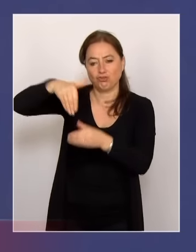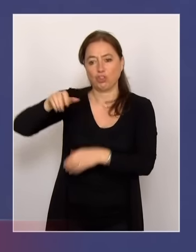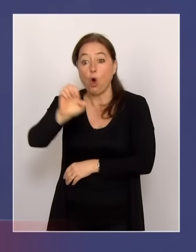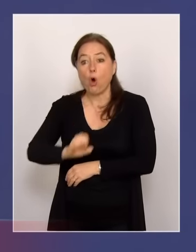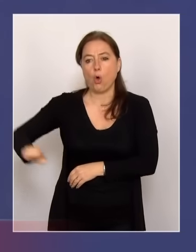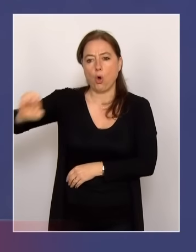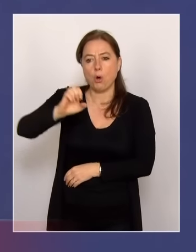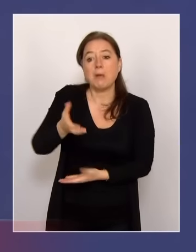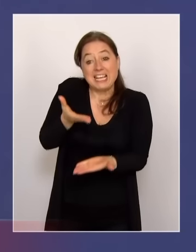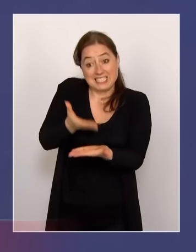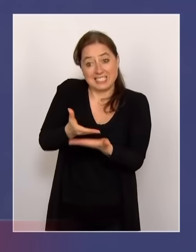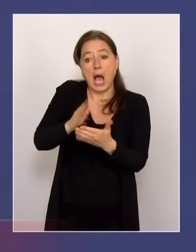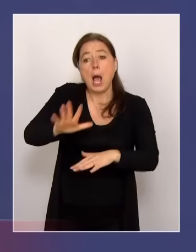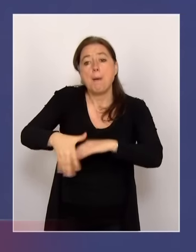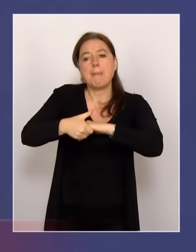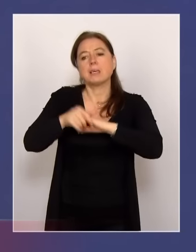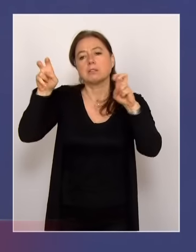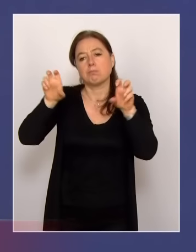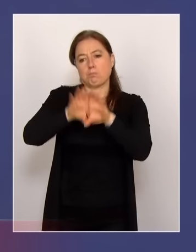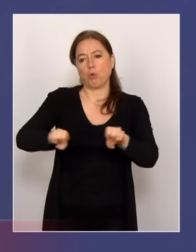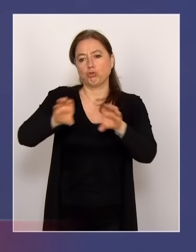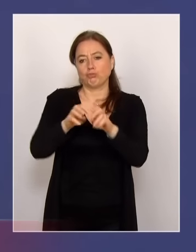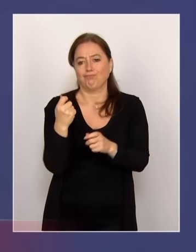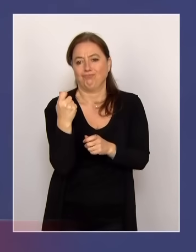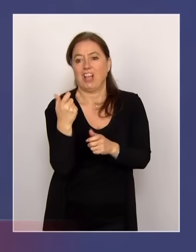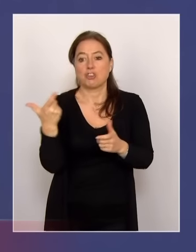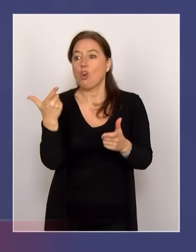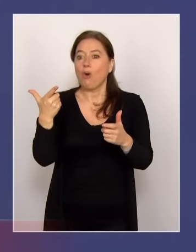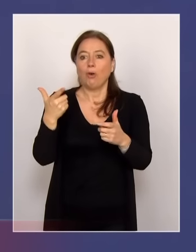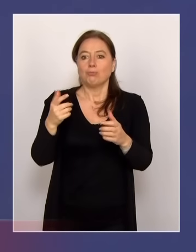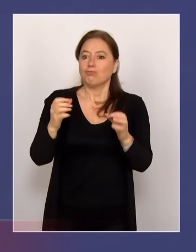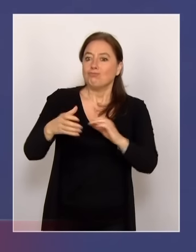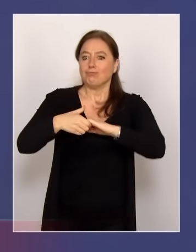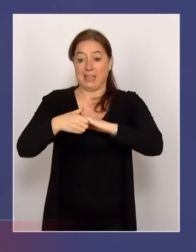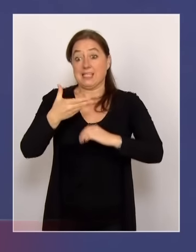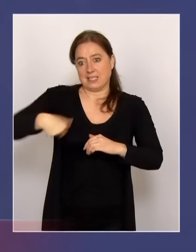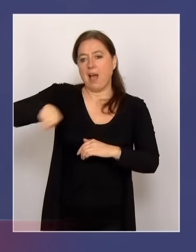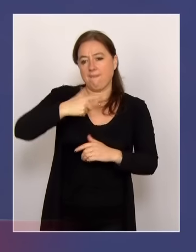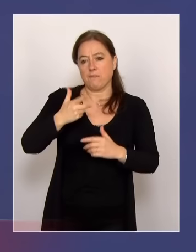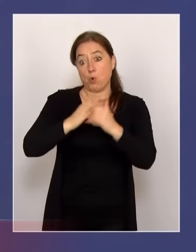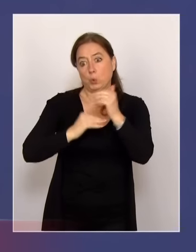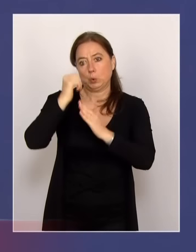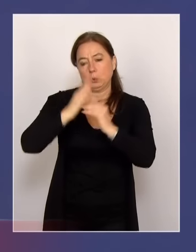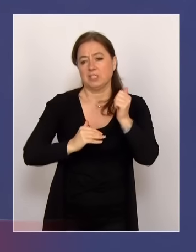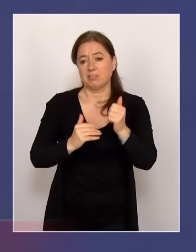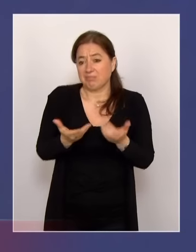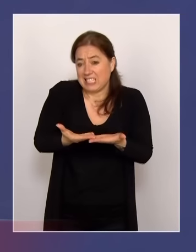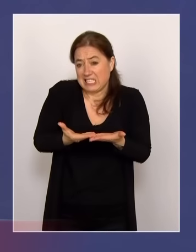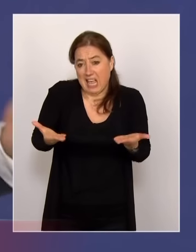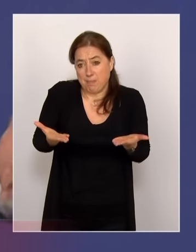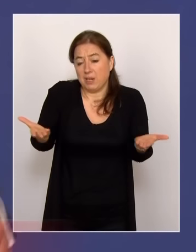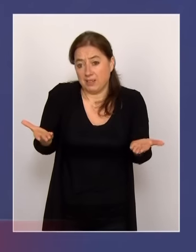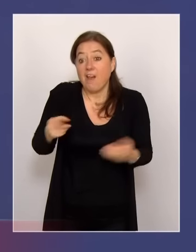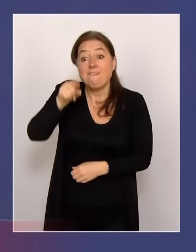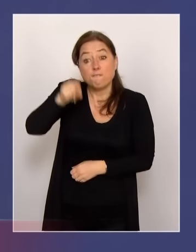'est ce pacte de prospérité qu'il nous faut bâtir. Et il repose autour de quelques éléments très simples. D